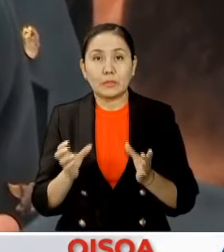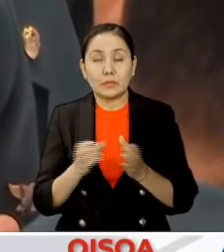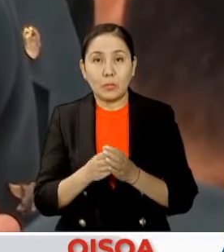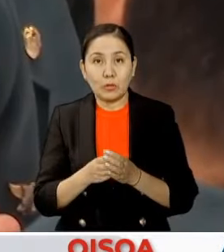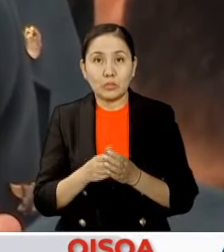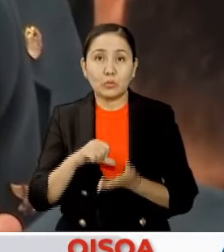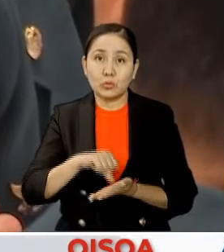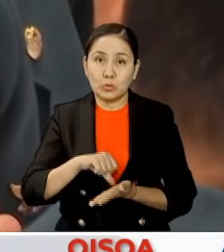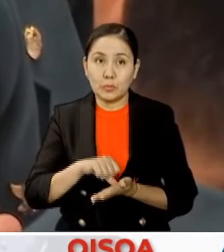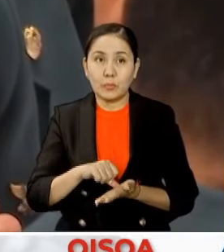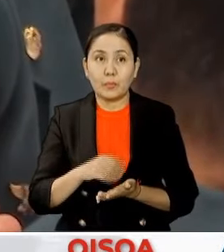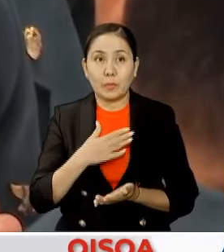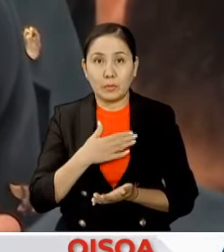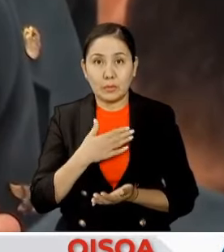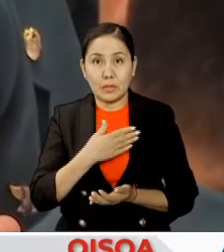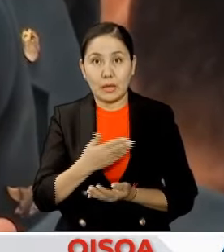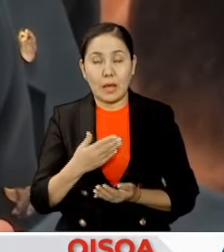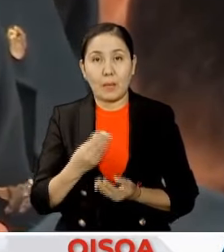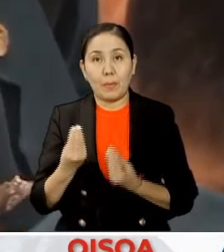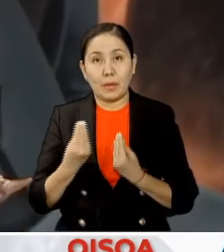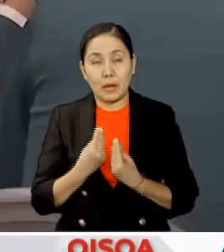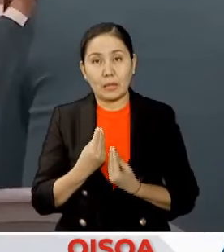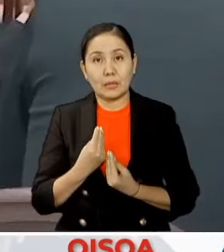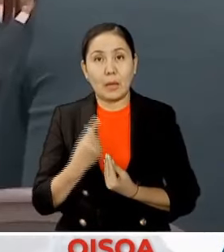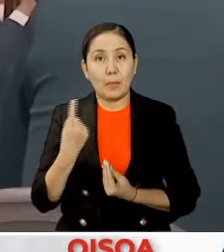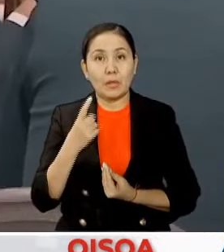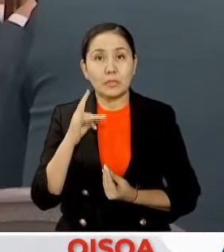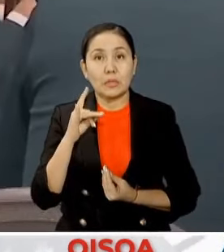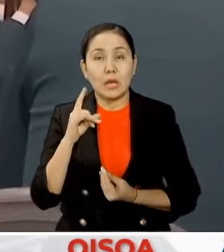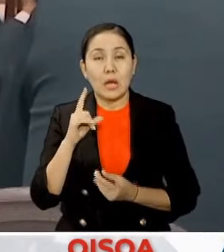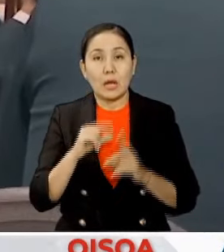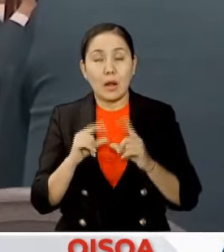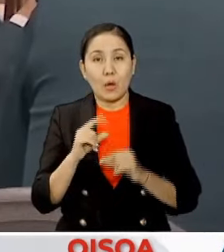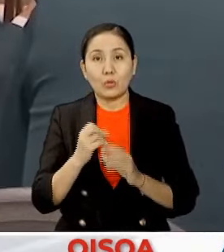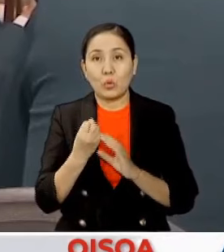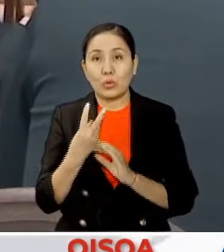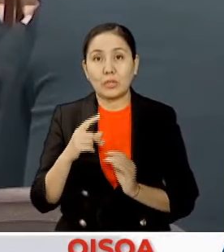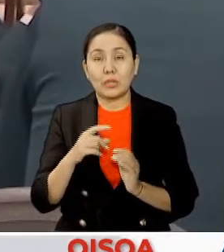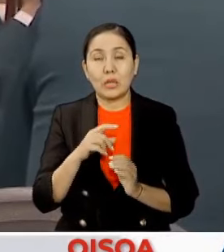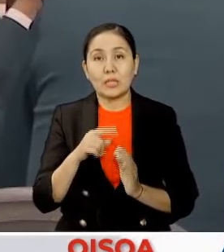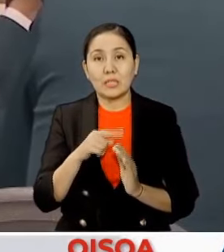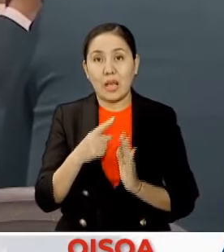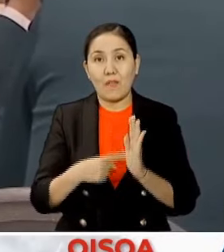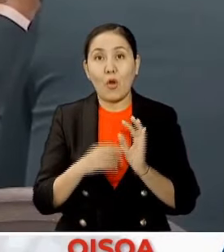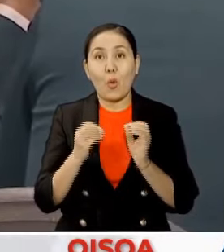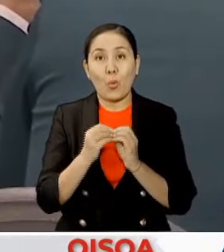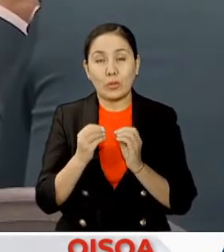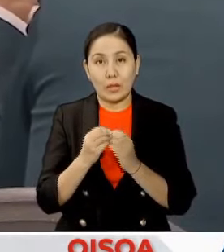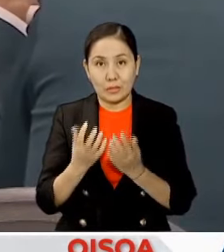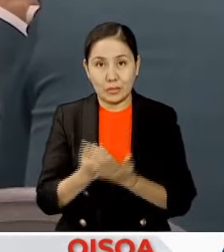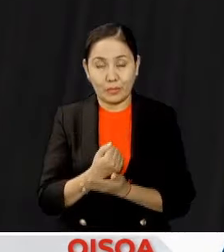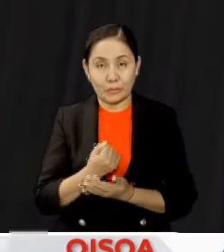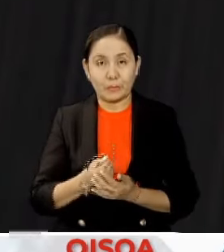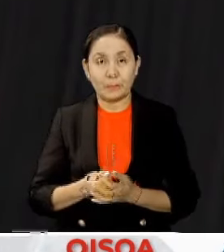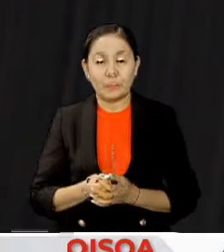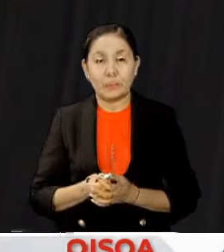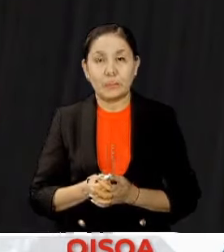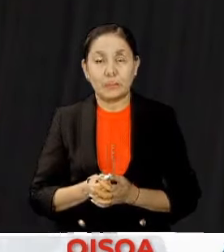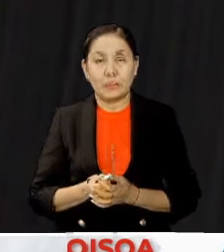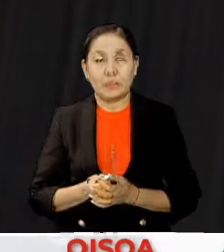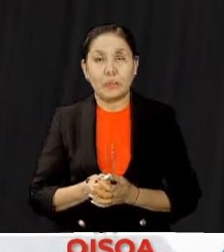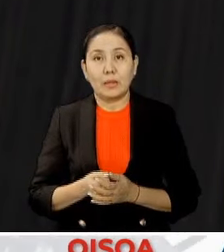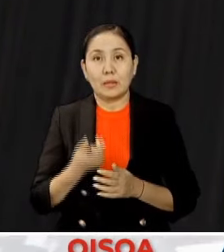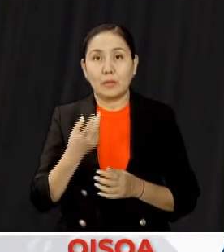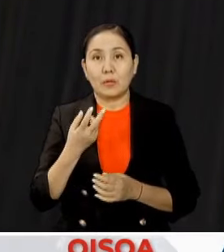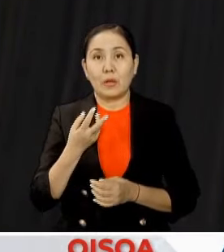ishtirok etmoqdamiz. Va bizga berilayotgan hozir birinchi raund natijasiga ko'ra biz 12 ta savoldan 10 tasini topdik. Bu juda ham o'zimiz